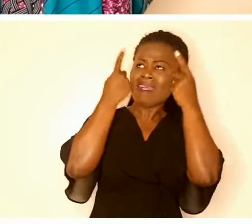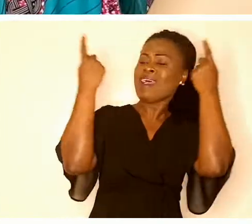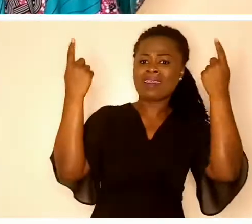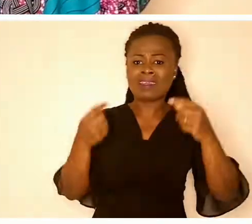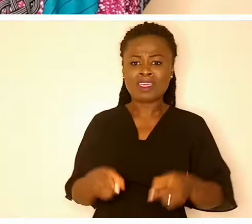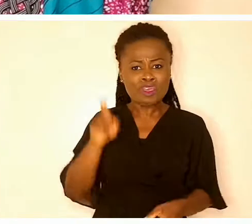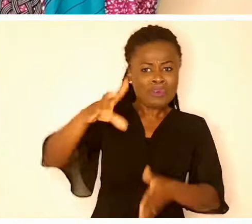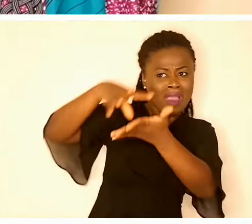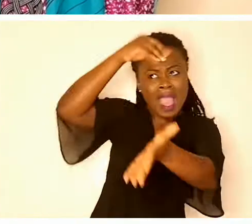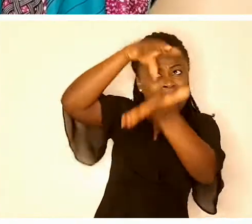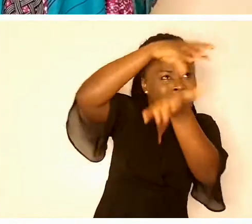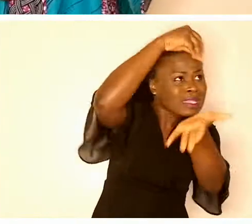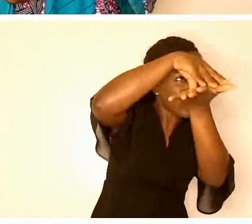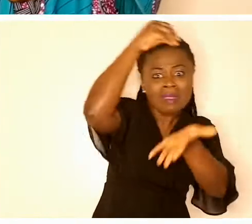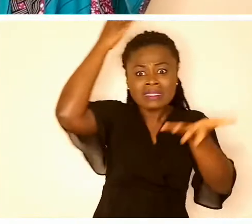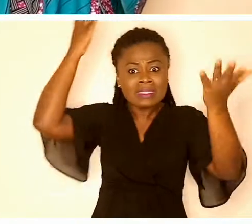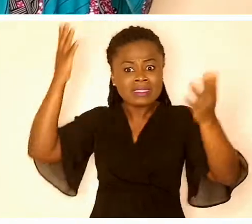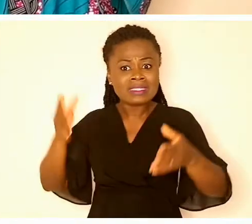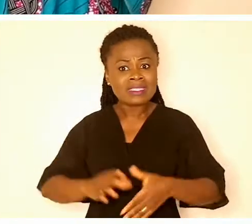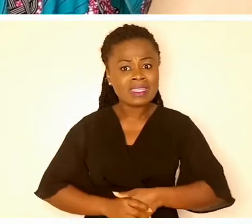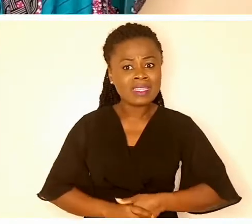réveillez-vous, cultivez-vous,